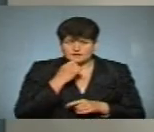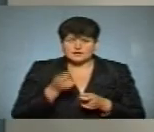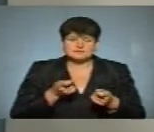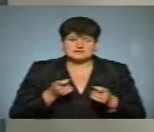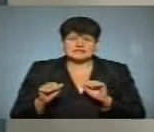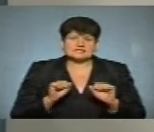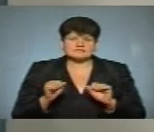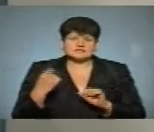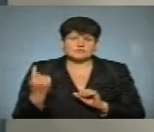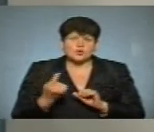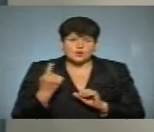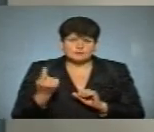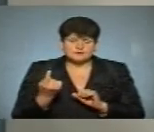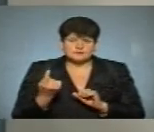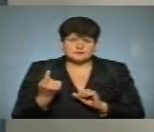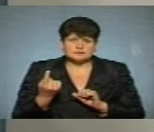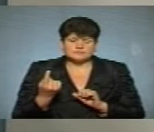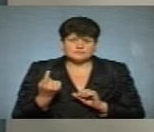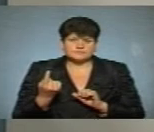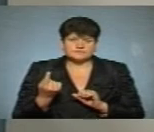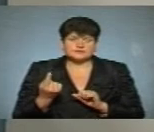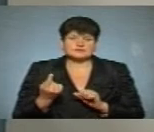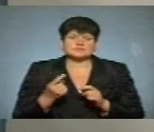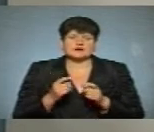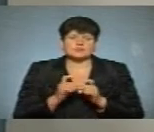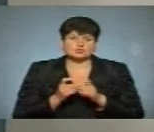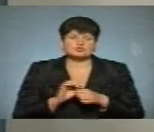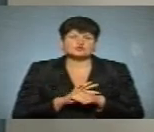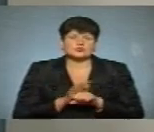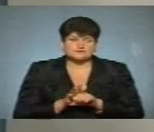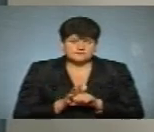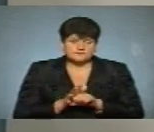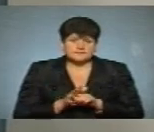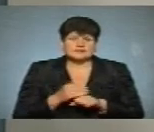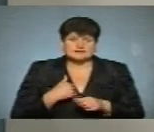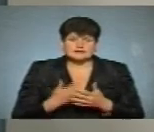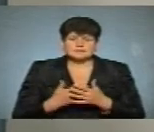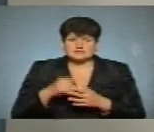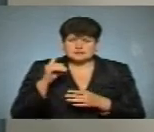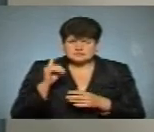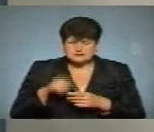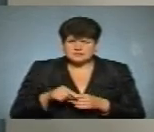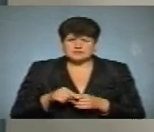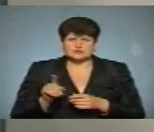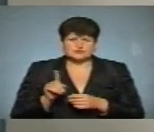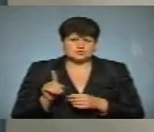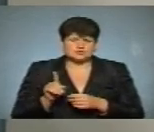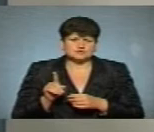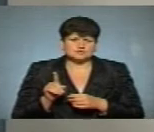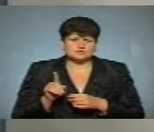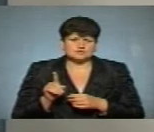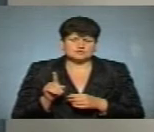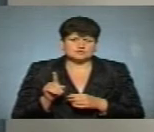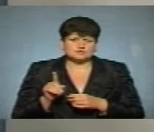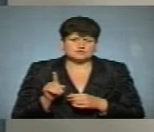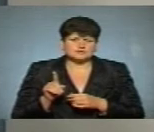Тернопільської області за достатньо успішну боротьбу з вірусом. Я, наприклад, знаю, що планувалося навіть цей диспансер